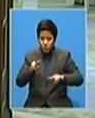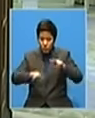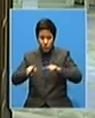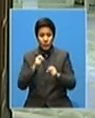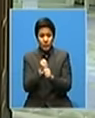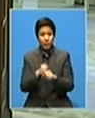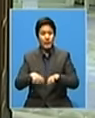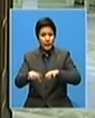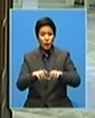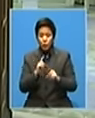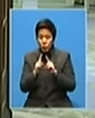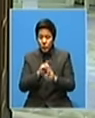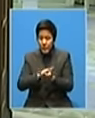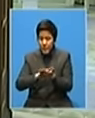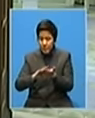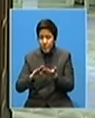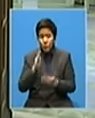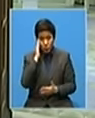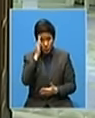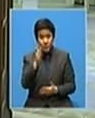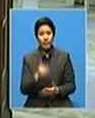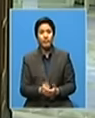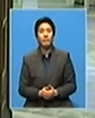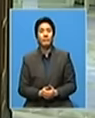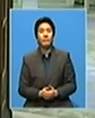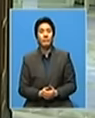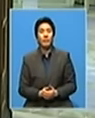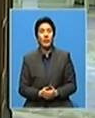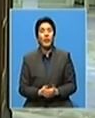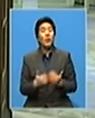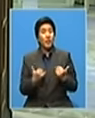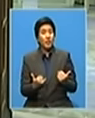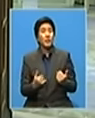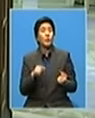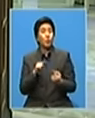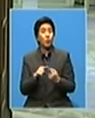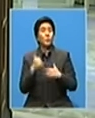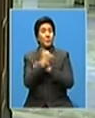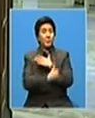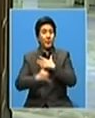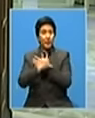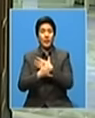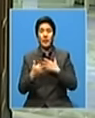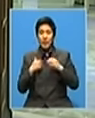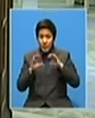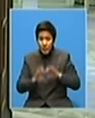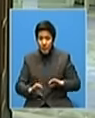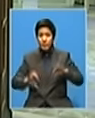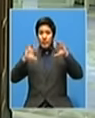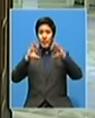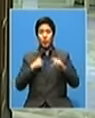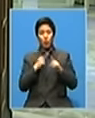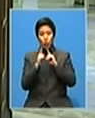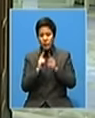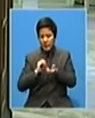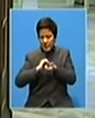ครับก็พูดจากันให้เรียบร้อยสำหรับความสัมพันธ์ระหว่างประเทศนั้นวันนี้รัฐบาลก็มีการดำเนินการพูดคุยอย่าง